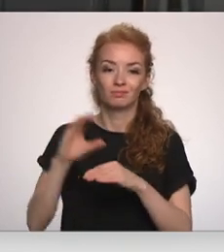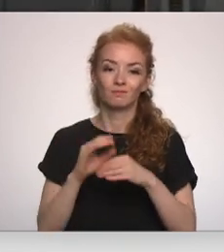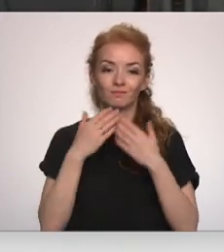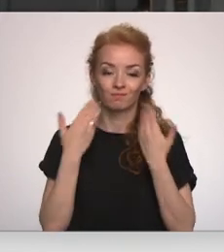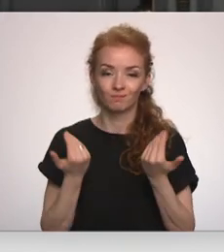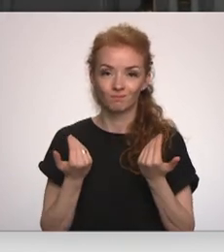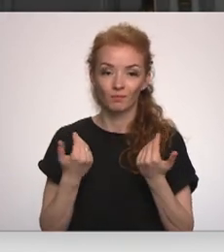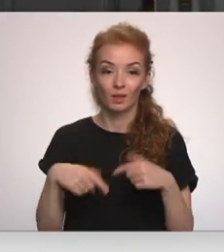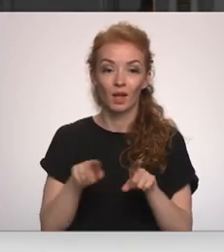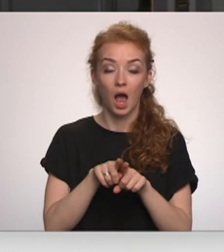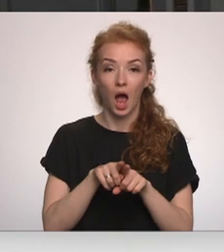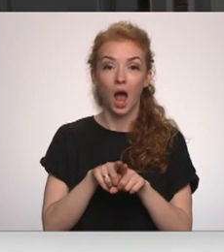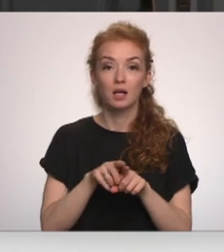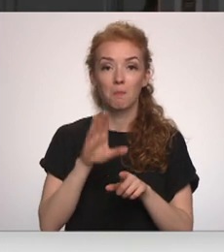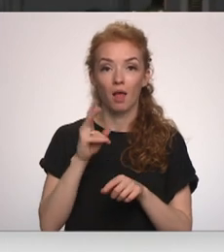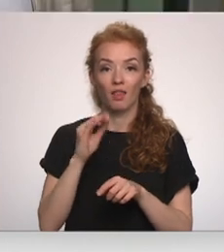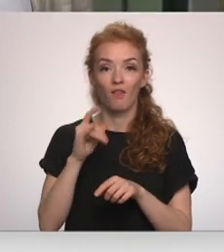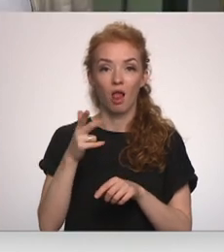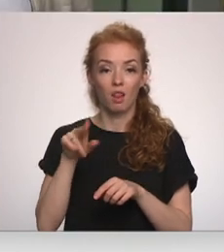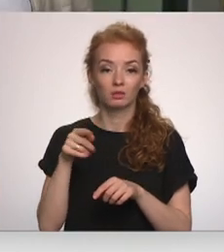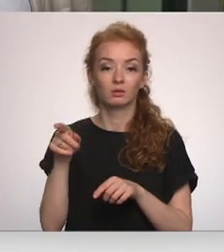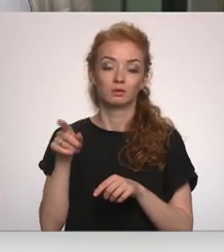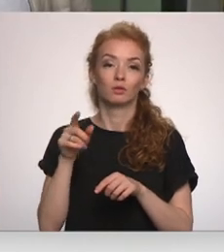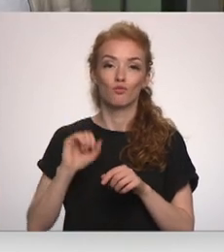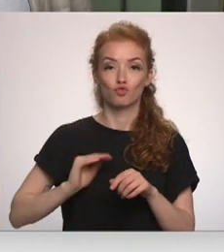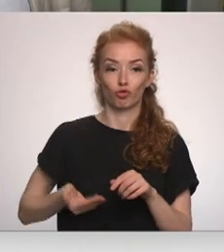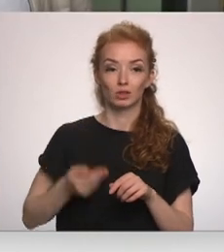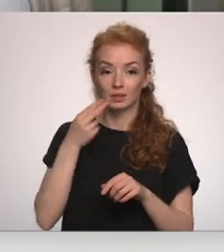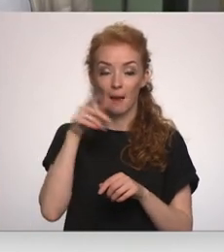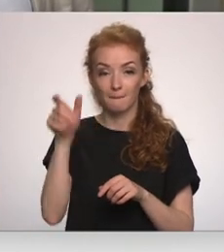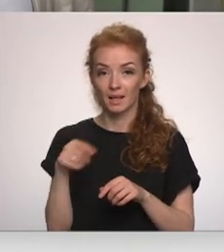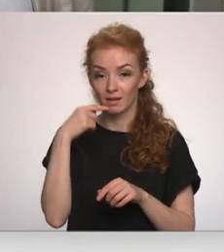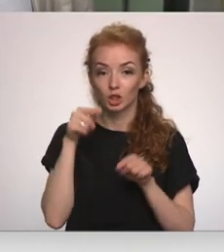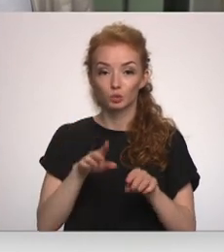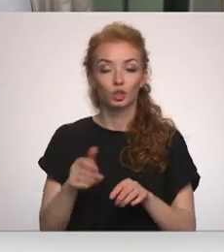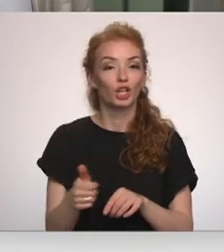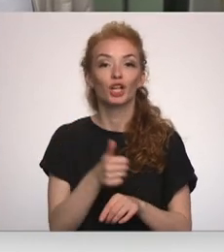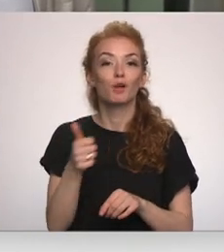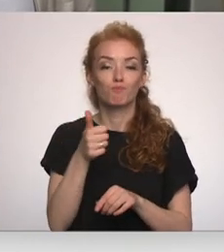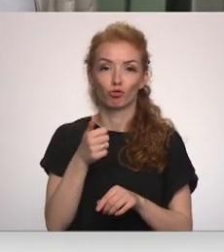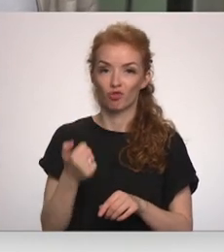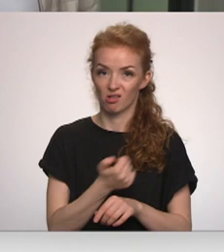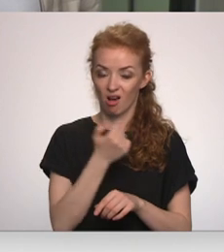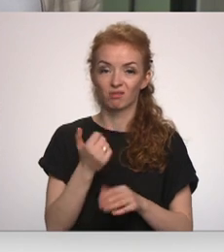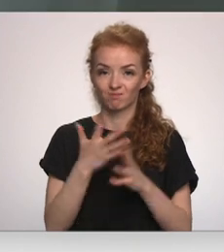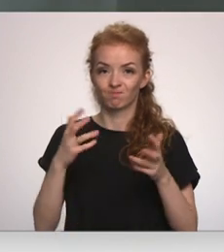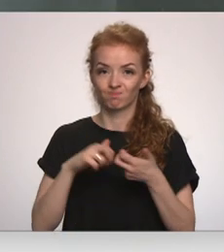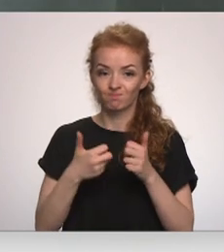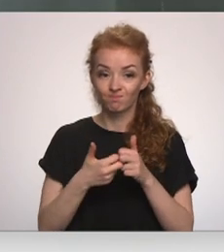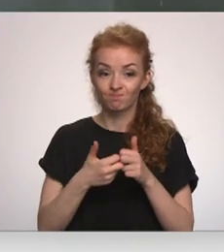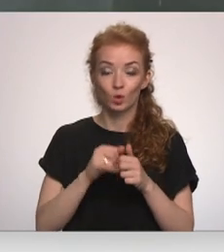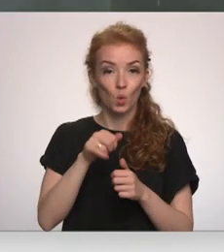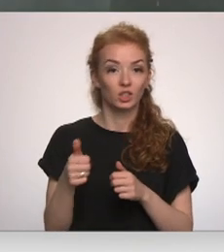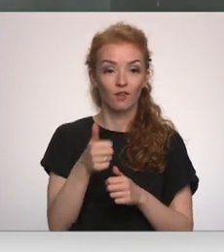Jā. Arī Blankenfelds mūžas saimnieki RTV teica, ka šis būs īpaši izaicinājumi pilns gads, vēl jau vairāk tāpēc,